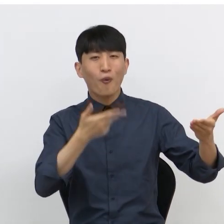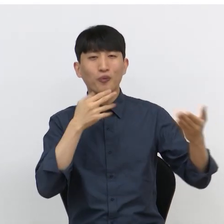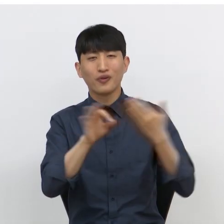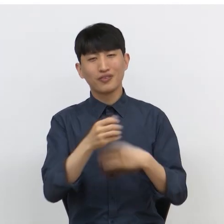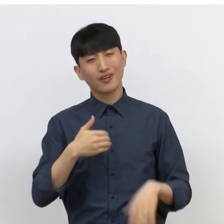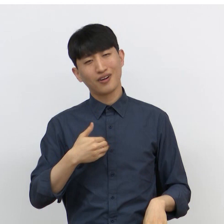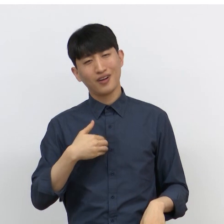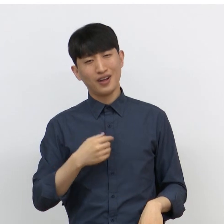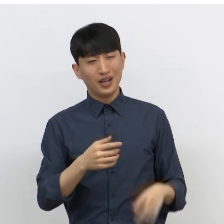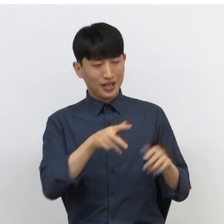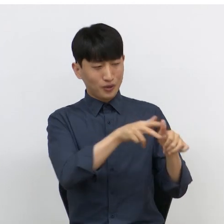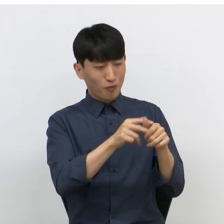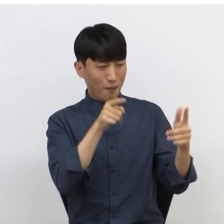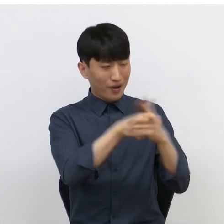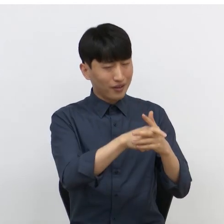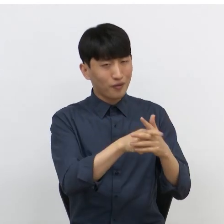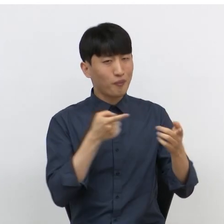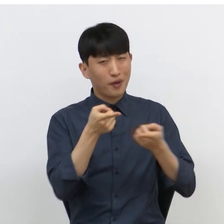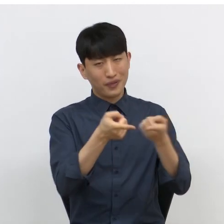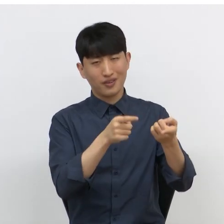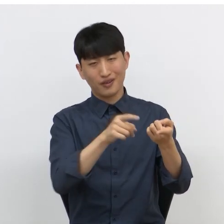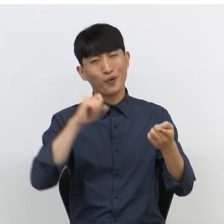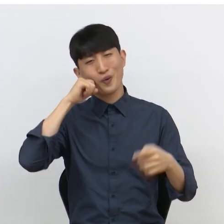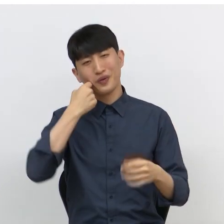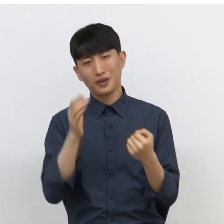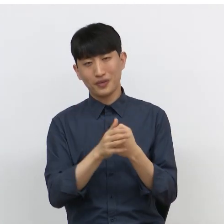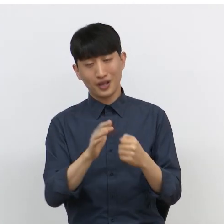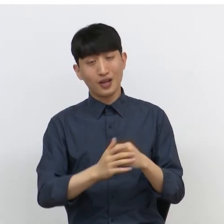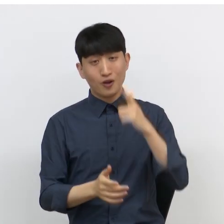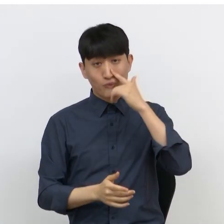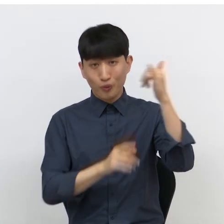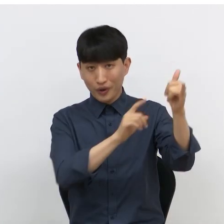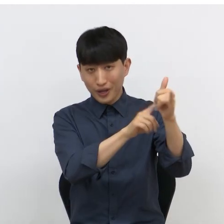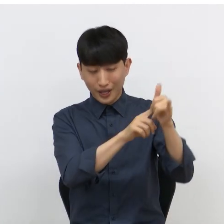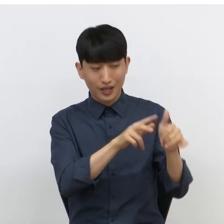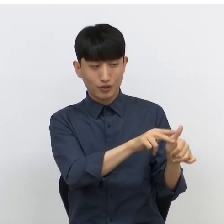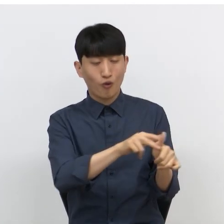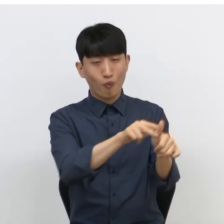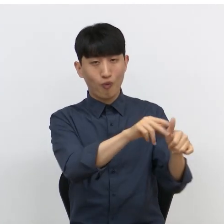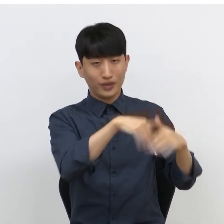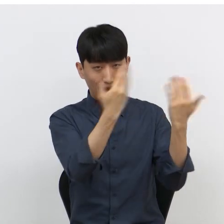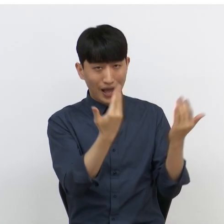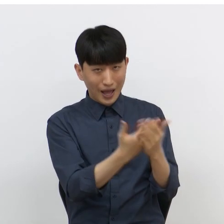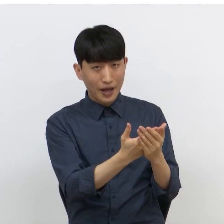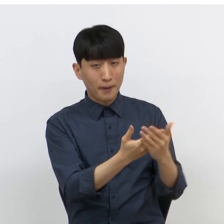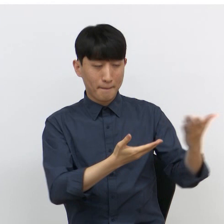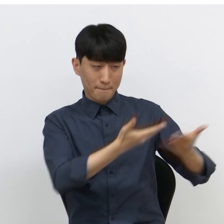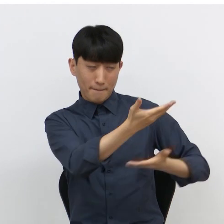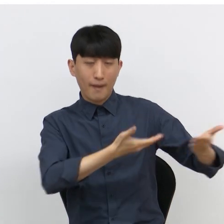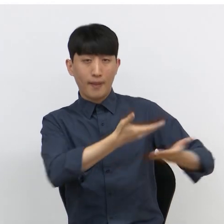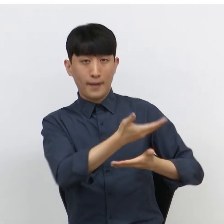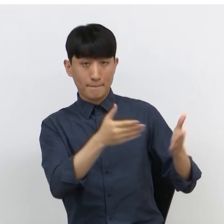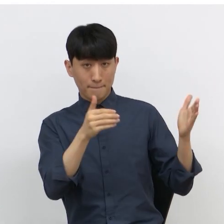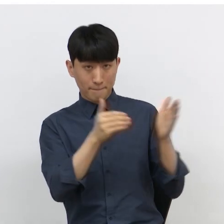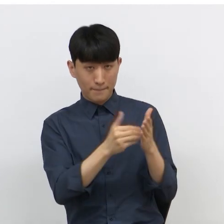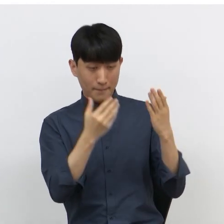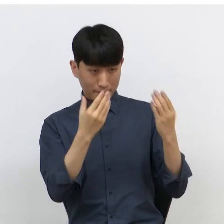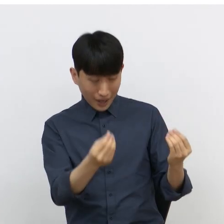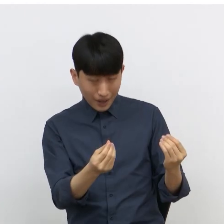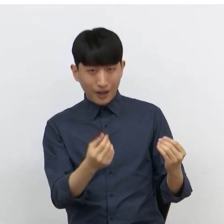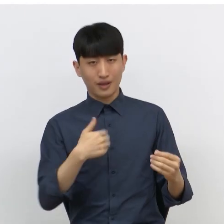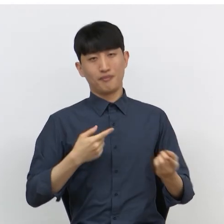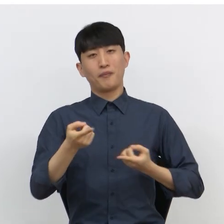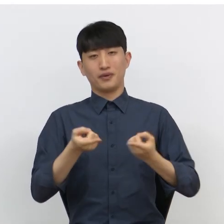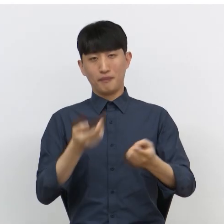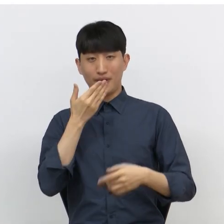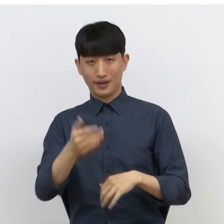어렵습니다. 그래서 부모들은 매핑하는 사람들에게 이런 내용들을 설명을 잘 해주셔야 되고요. 그래서 이제